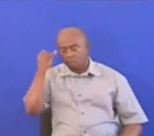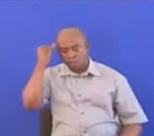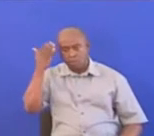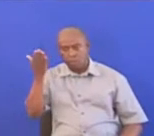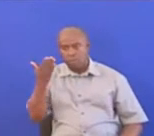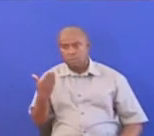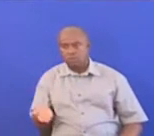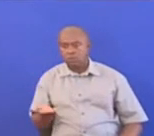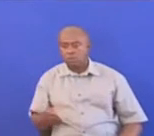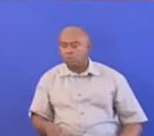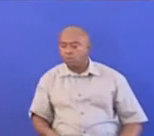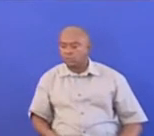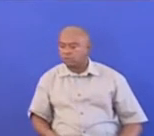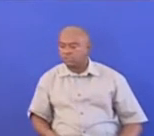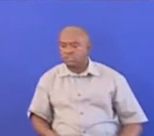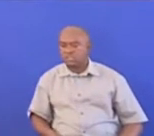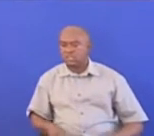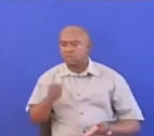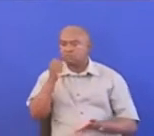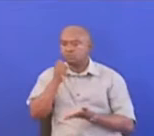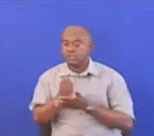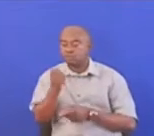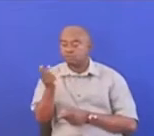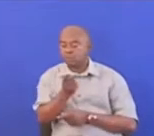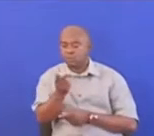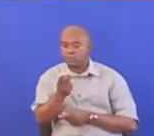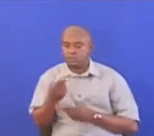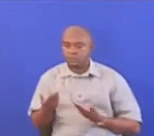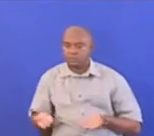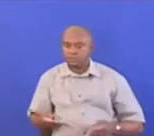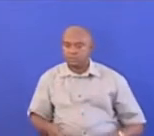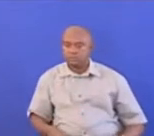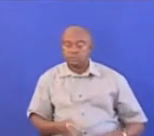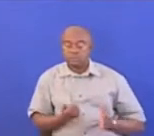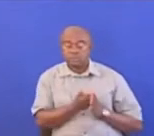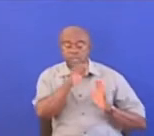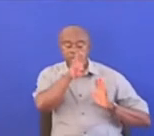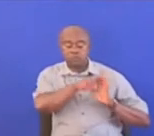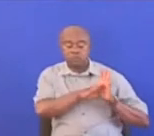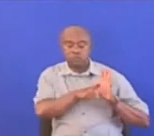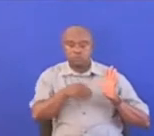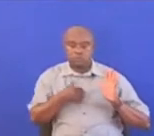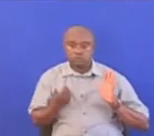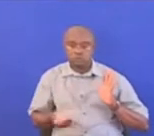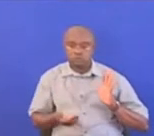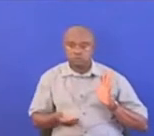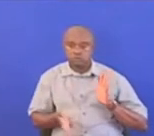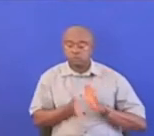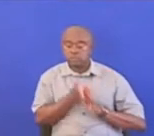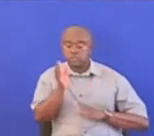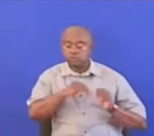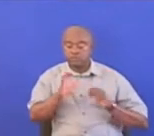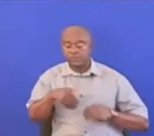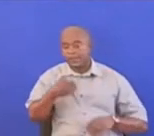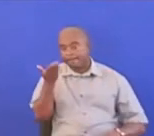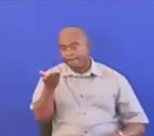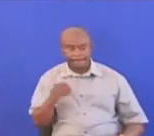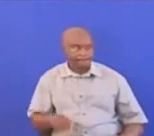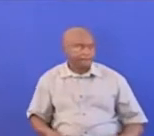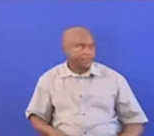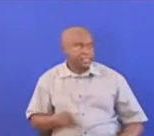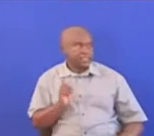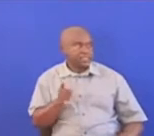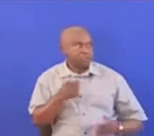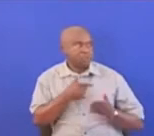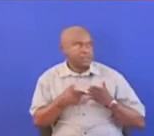ya maazimio yote haya mawili. Sasa kwa utaratibu wetu tutaanza na uchangiaji, nayo majina